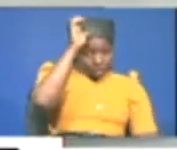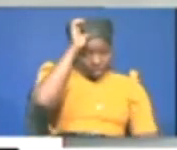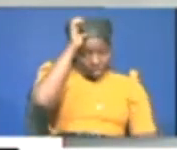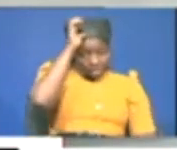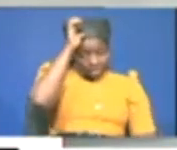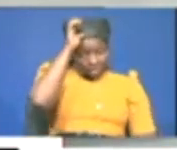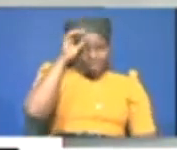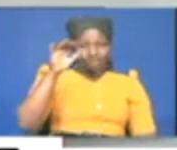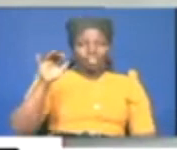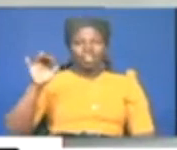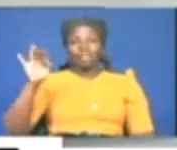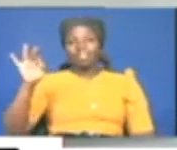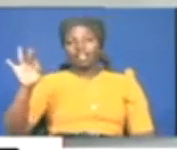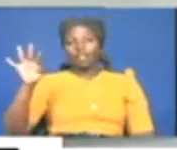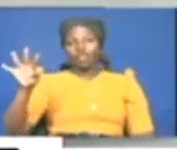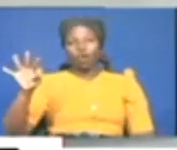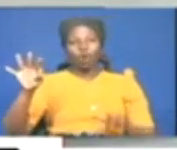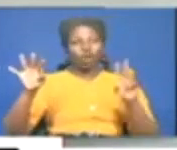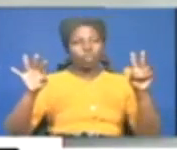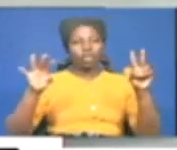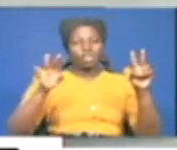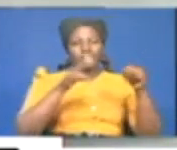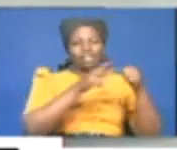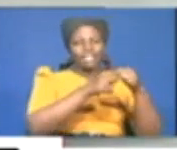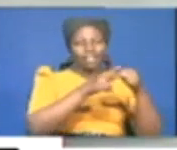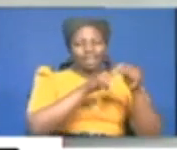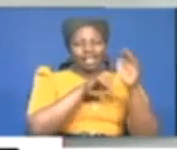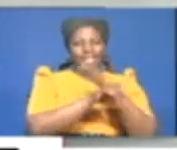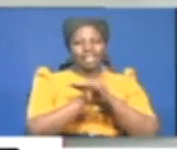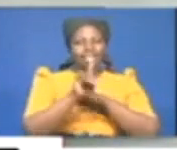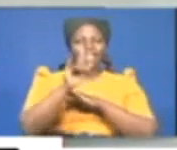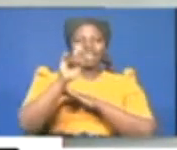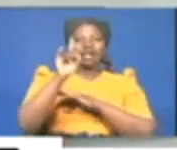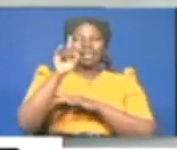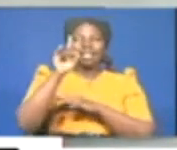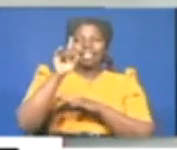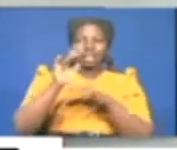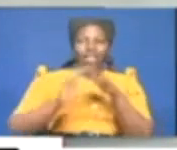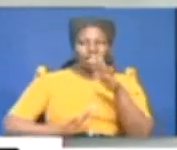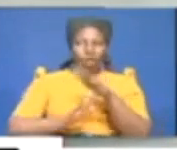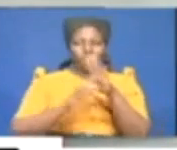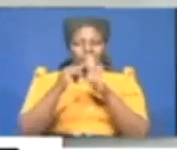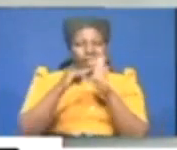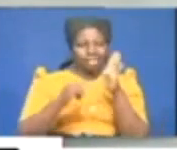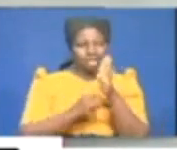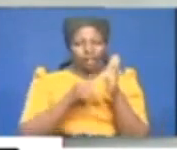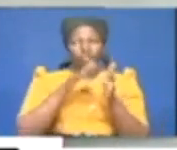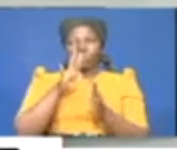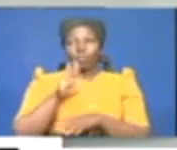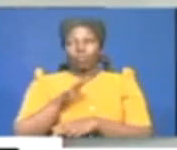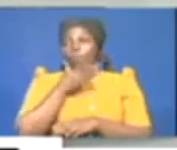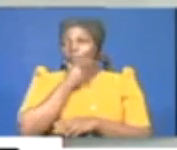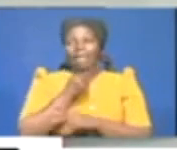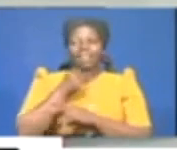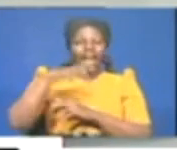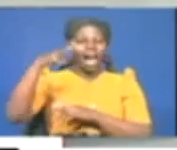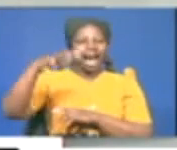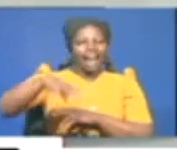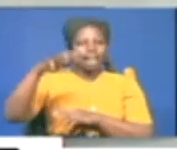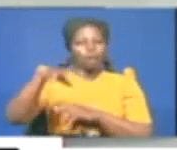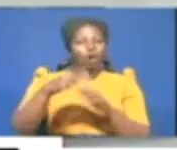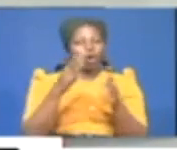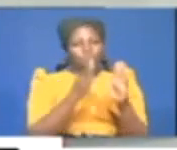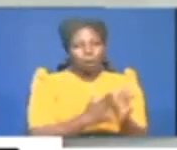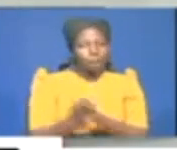alama 34-27 katika mchuano wa ligi kuu ya wanaume ya mchezo wa handball iliyoandaliwa Jumamosi katika uwanja